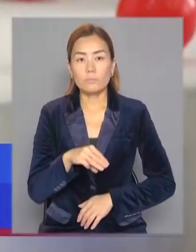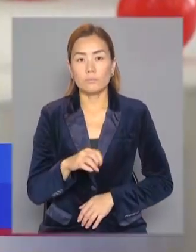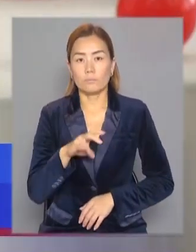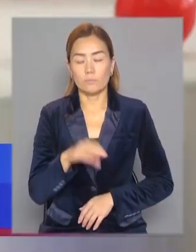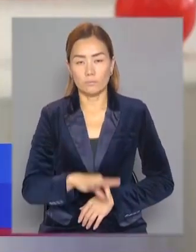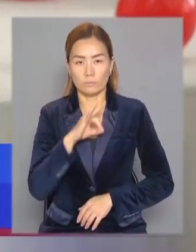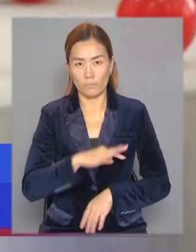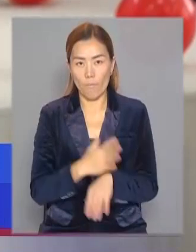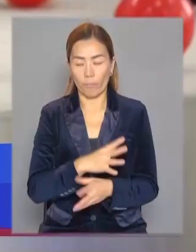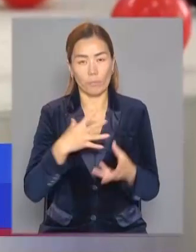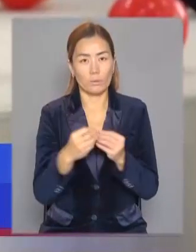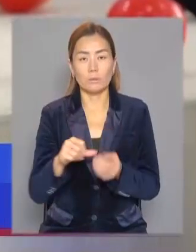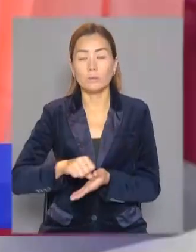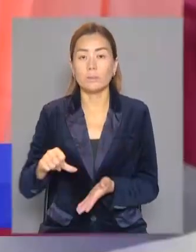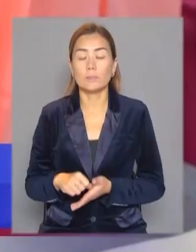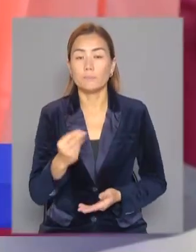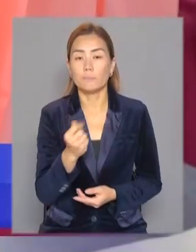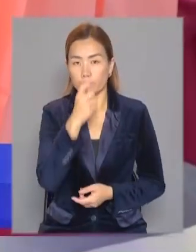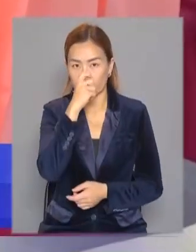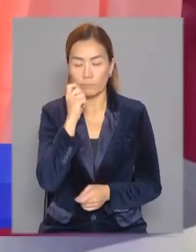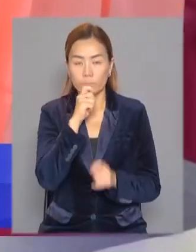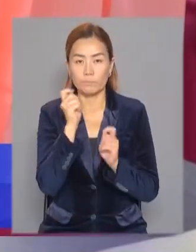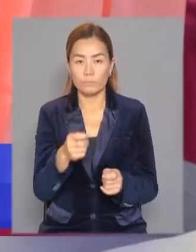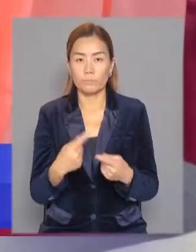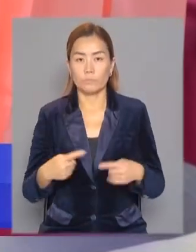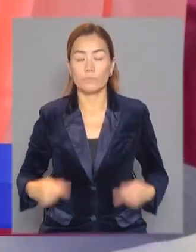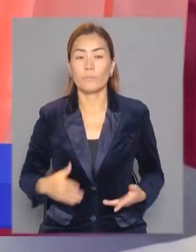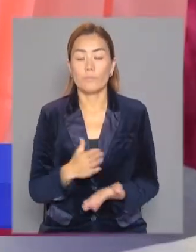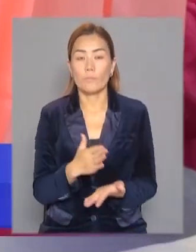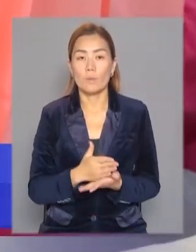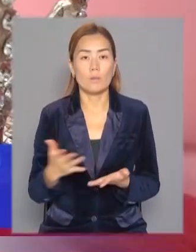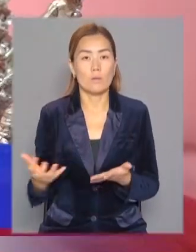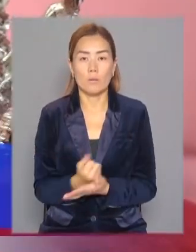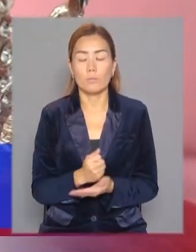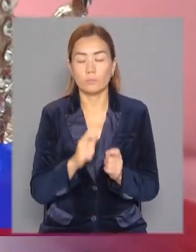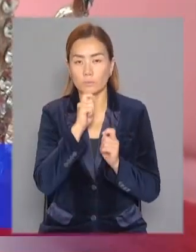Рысбекова иеленді. Барлық қатысушылар ақшалай және бағалы сыйлықпен марапатталып,